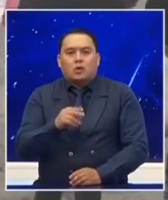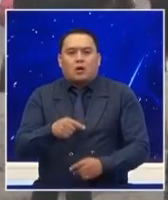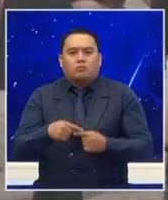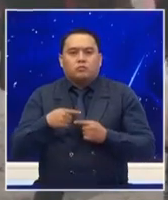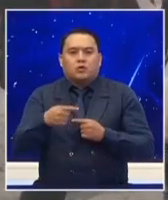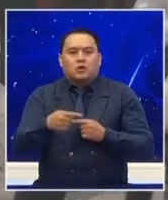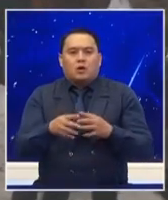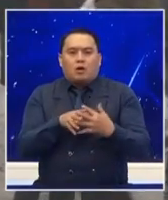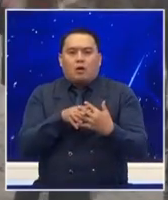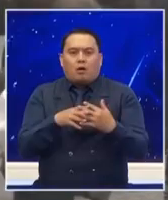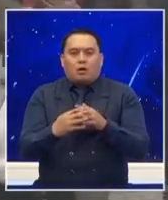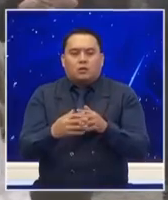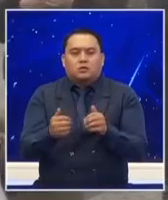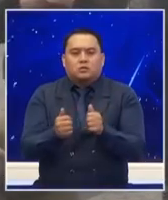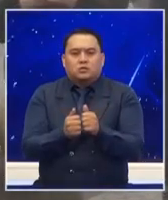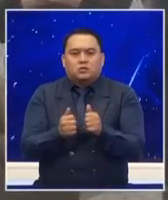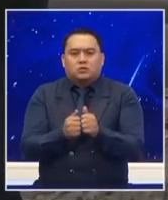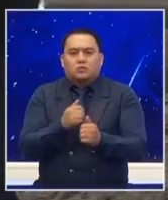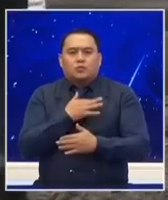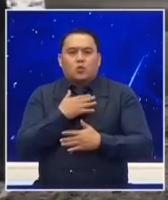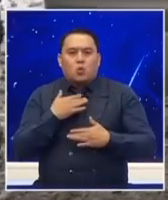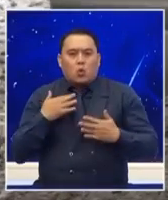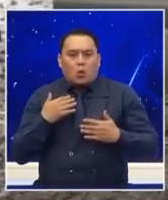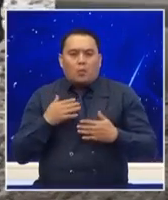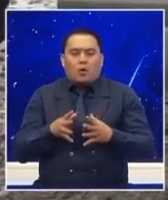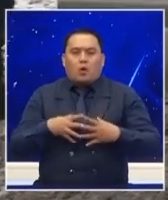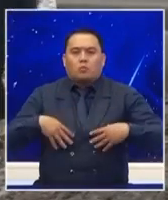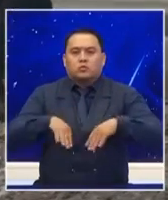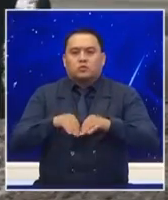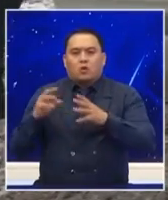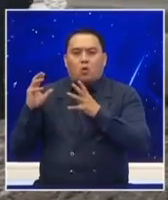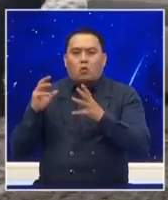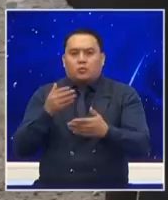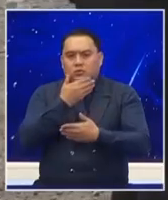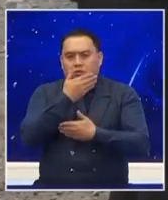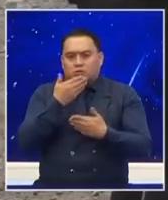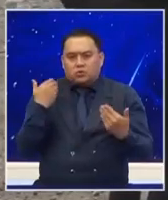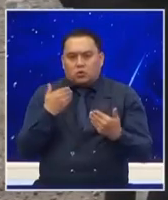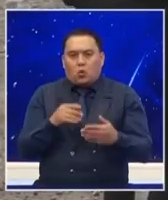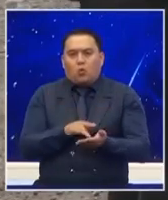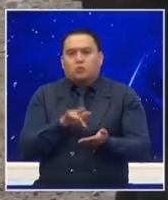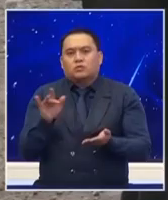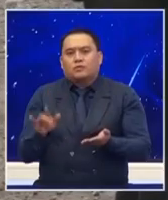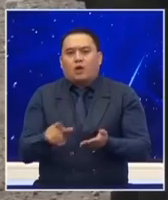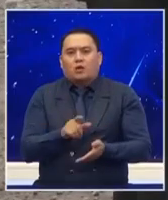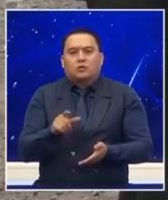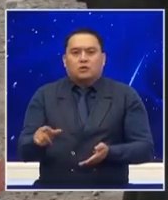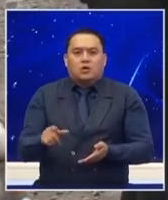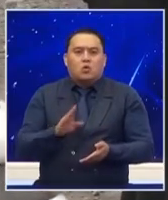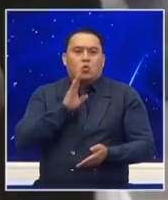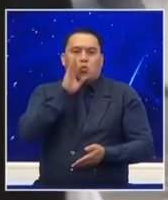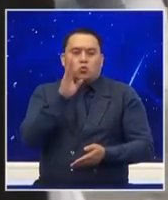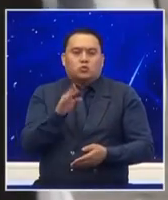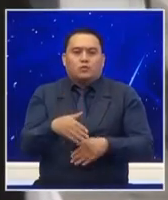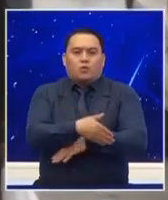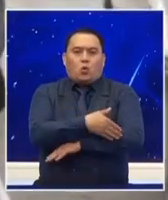жатқан елді мекендермен саяжайлар жетерлік. Кейбіріне қоғамдық көлік бармайды. Жолайрықтан түсіп қалған жүргіншілер ертелігеш